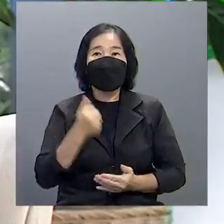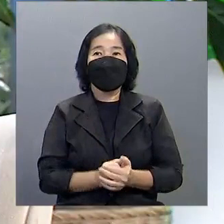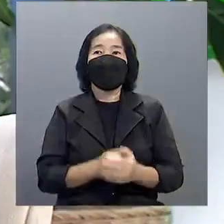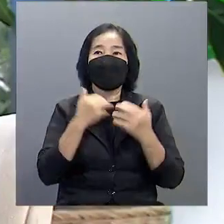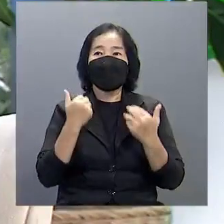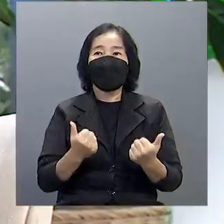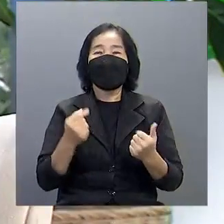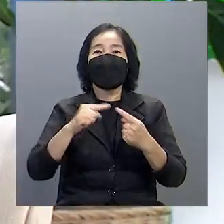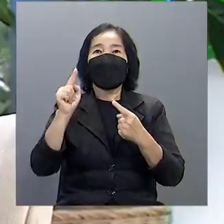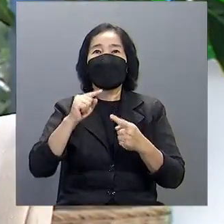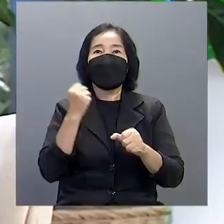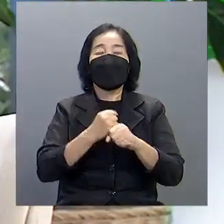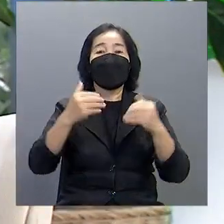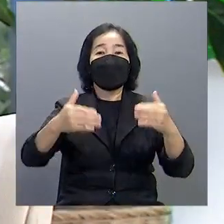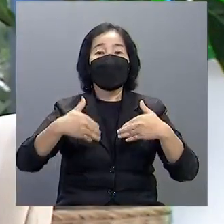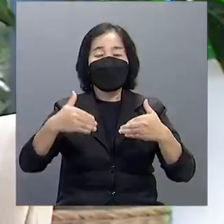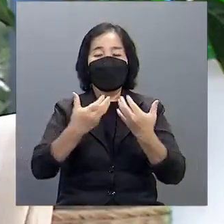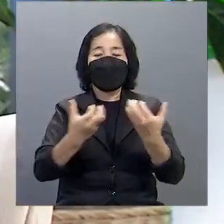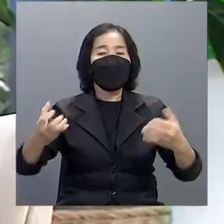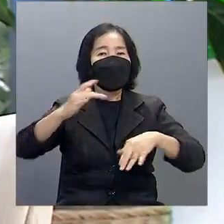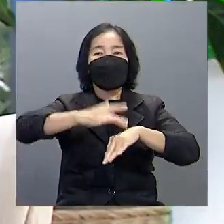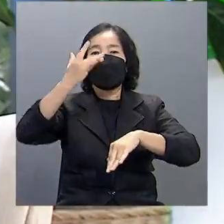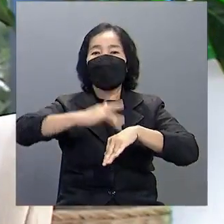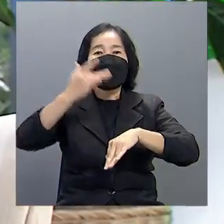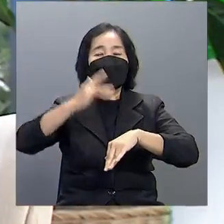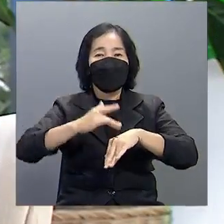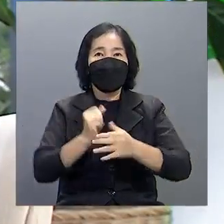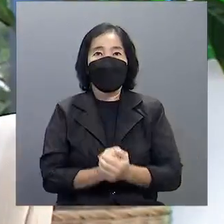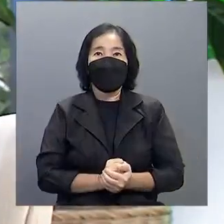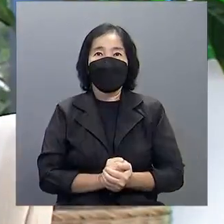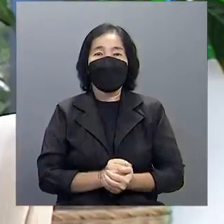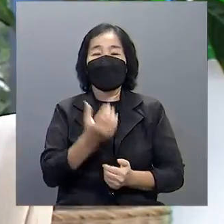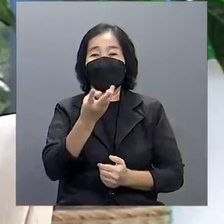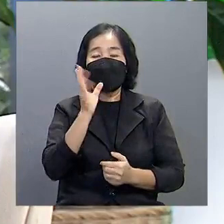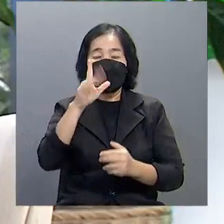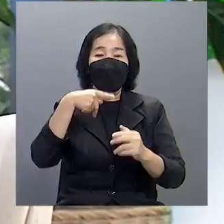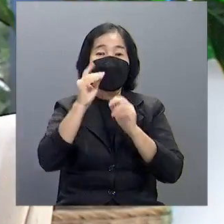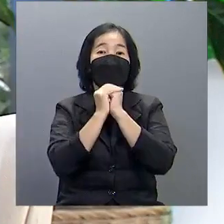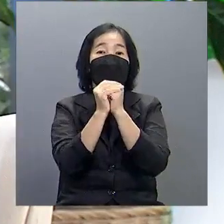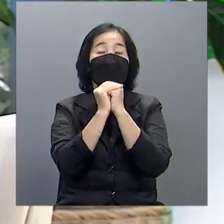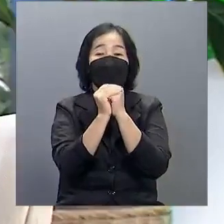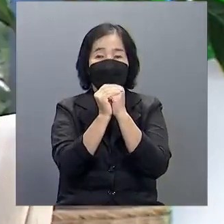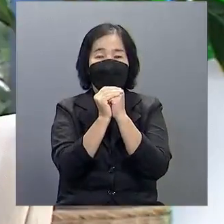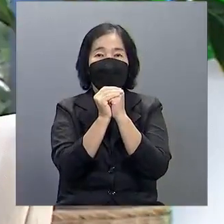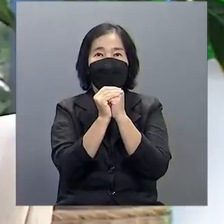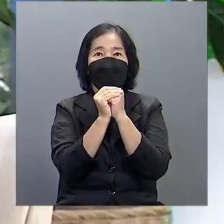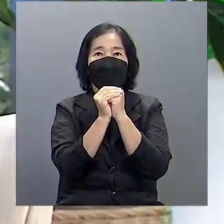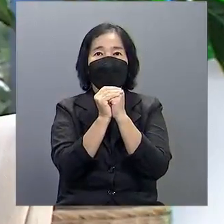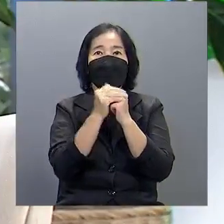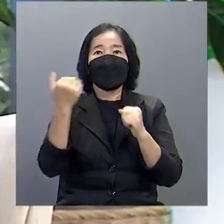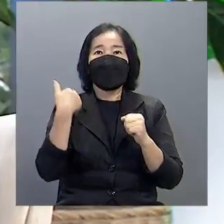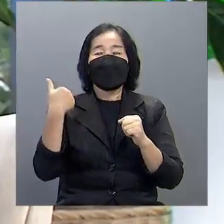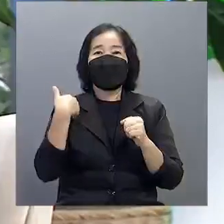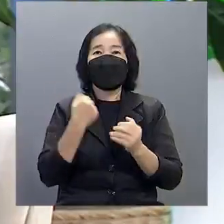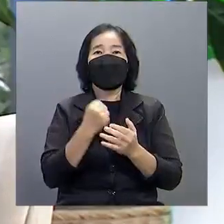างรายได้เป็นวัสดุธรรมชาติจากช่างเลี่ยมกรอบพระในจังหวัดปราจีนบุรีนำลูกหมากลานมาทำเป็นแมลงโมเดลข